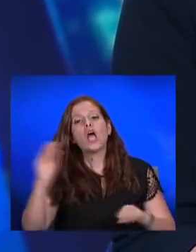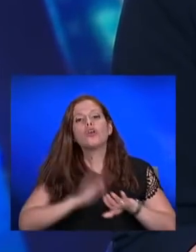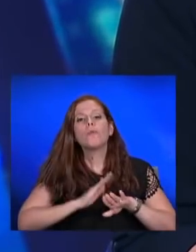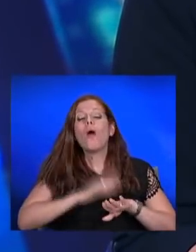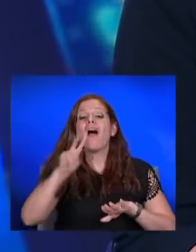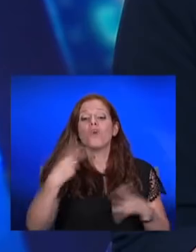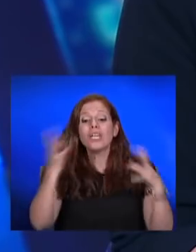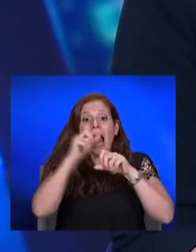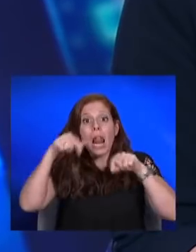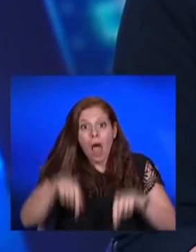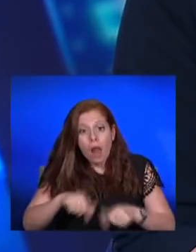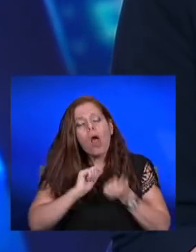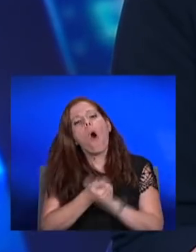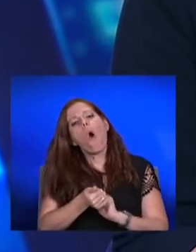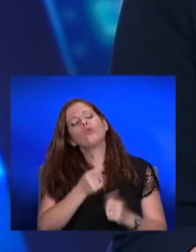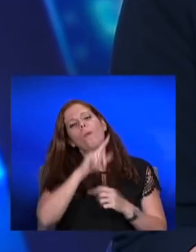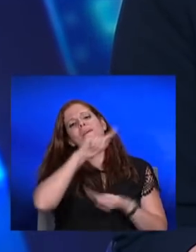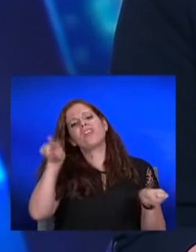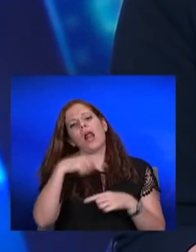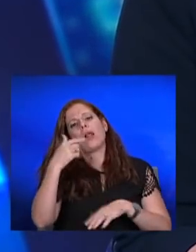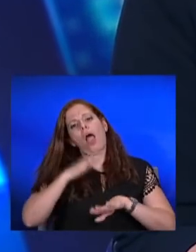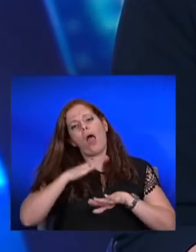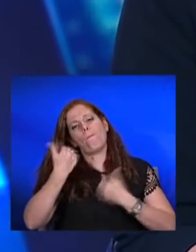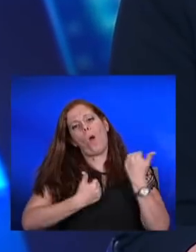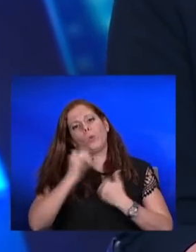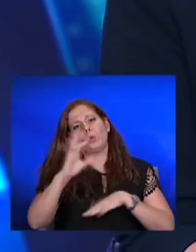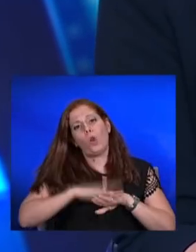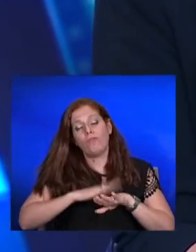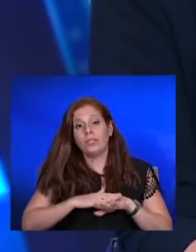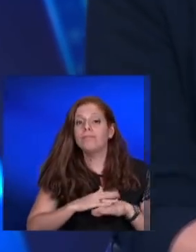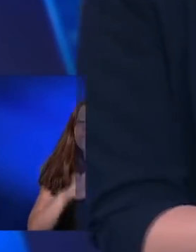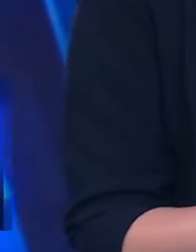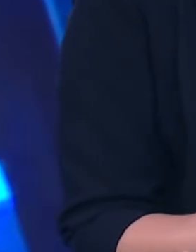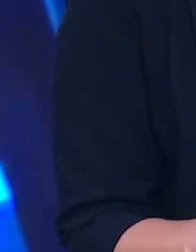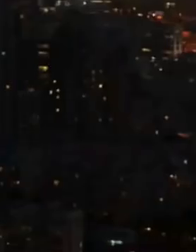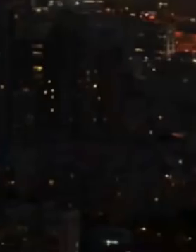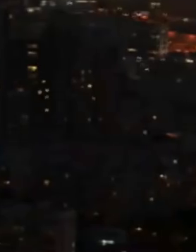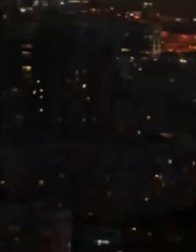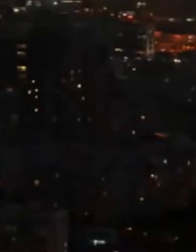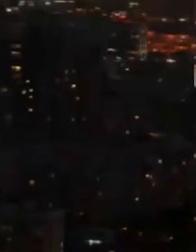את המועמדות. שיהיה לנו בהצלחה. נצא לדרך.